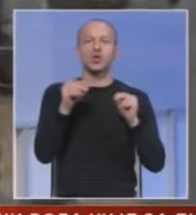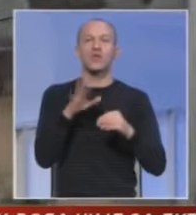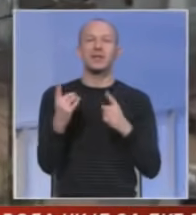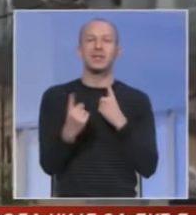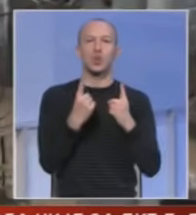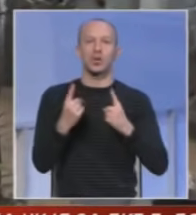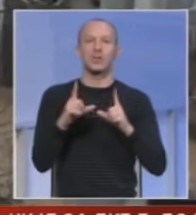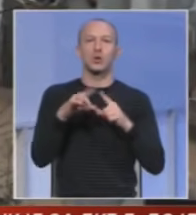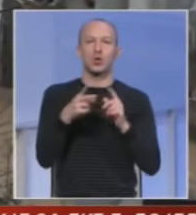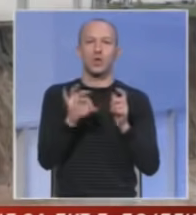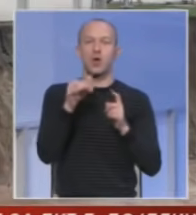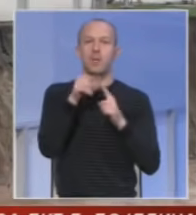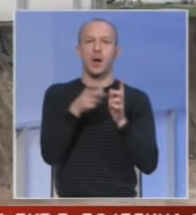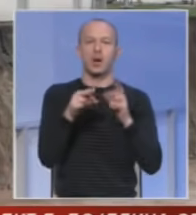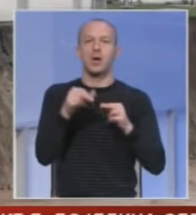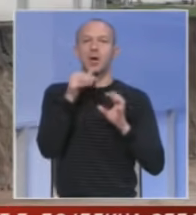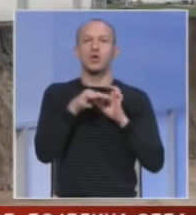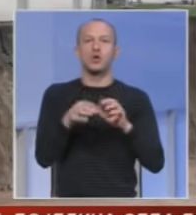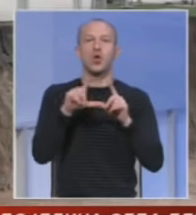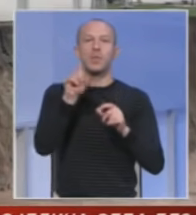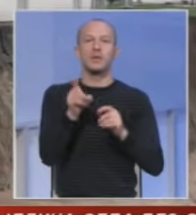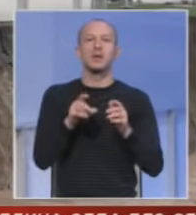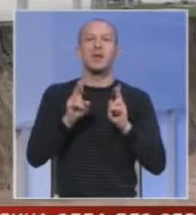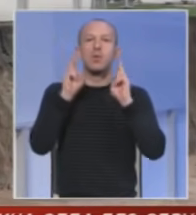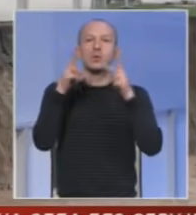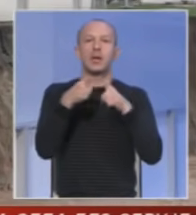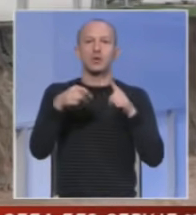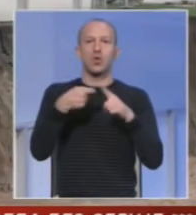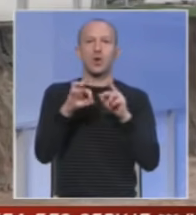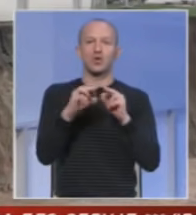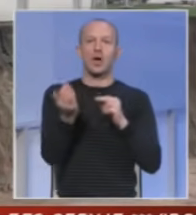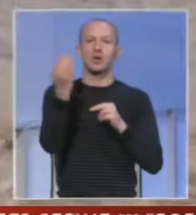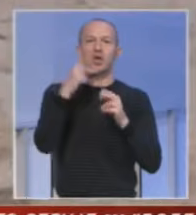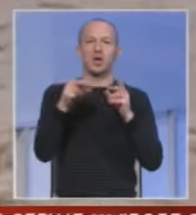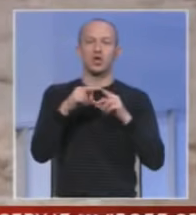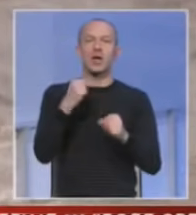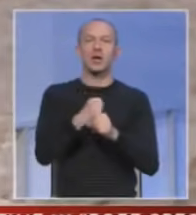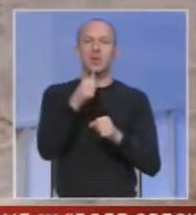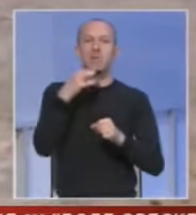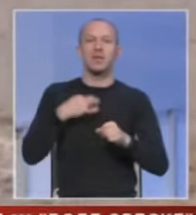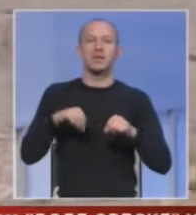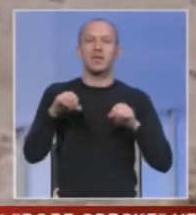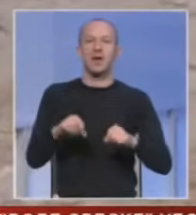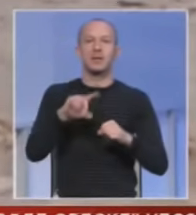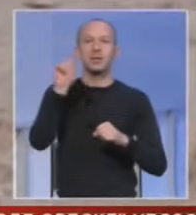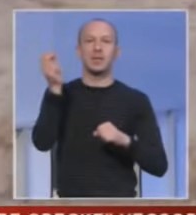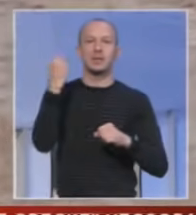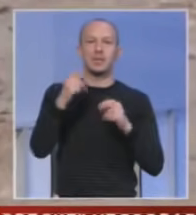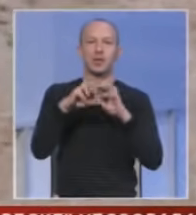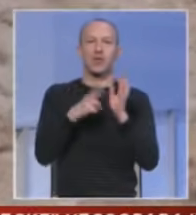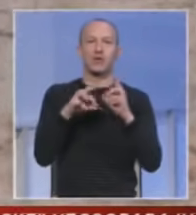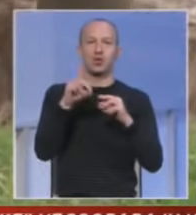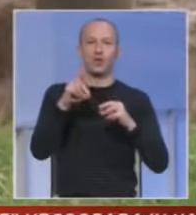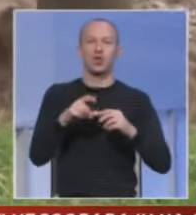vanredna situacija u Trnovu i na Palama, te doveden u pitanje most Ratko Močević u Istočnoj i Liđi, reagovao je i predsjednik vlade Republike Srpske